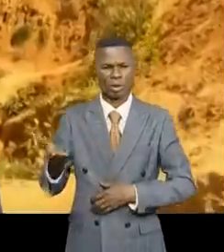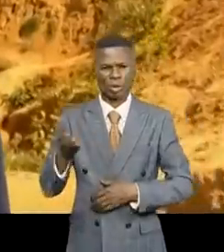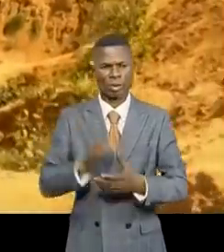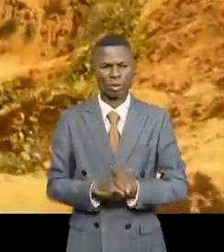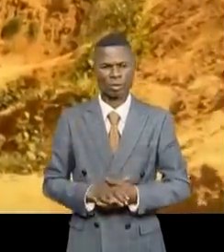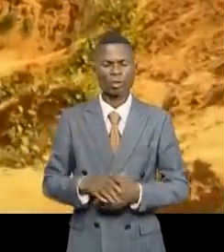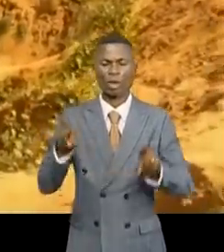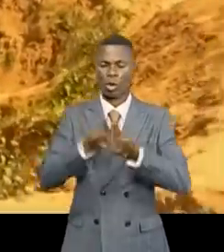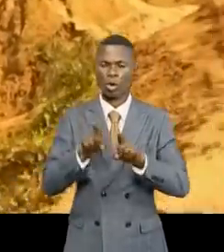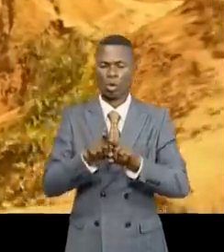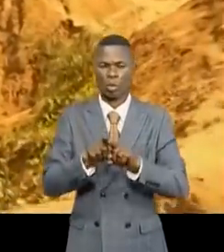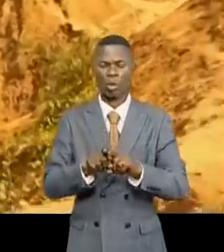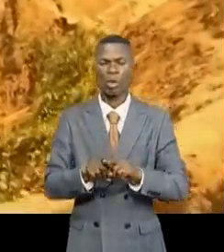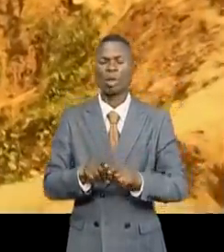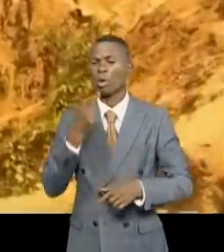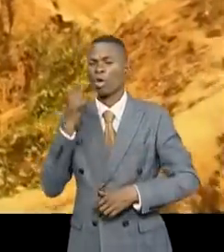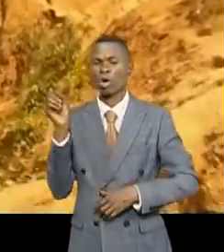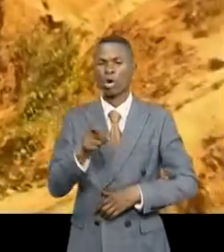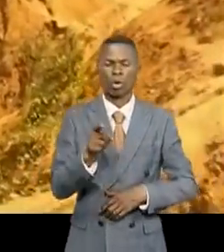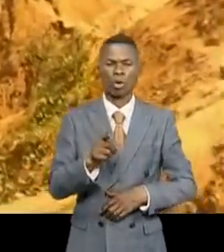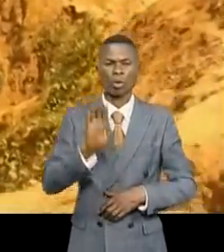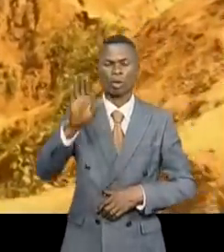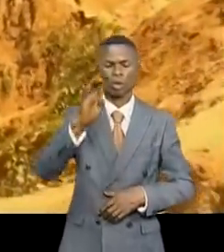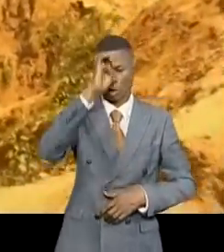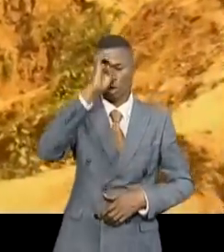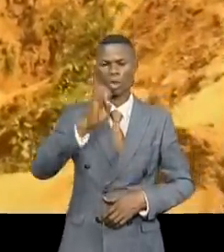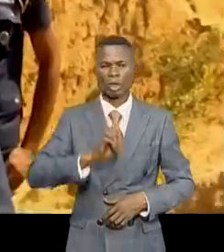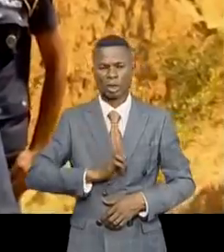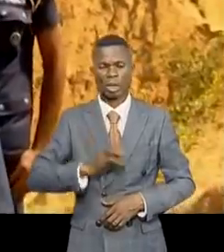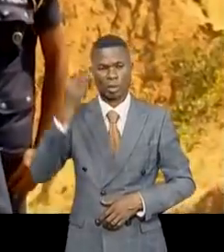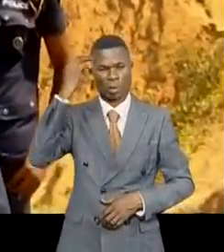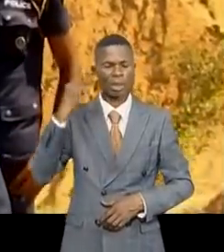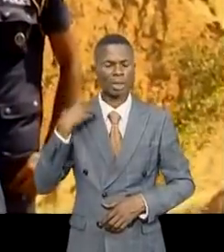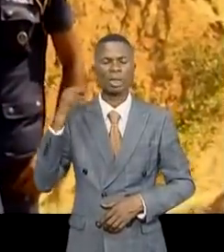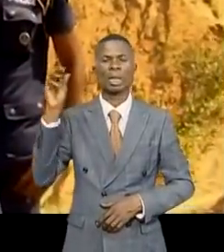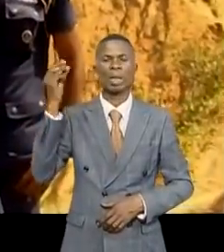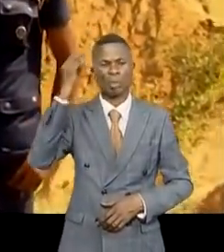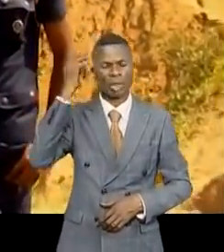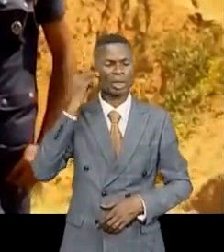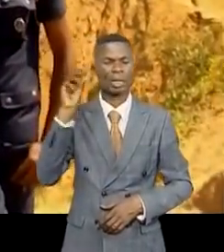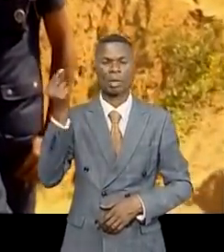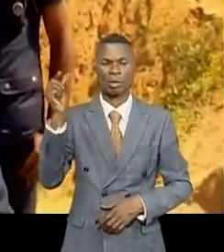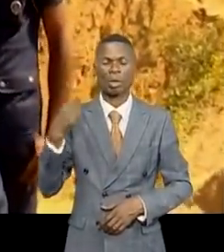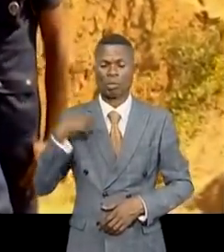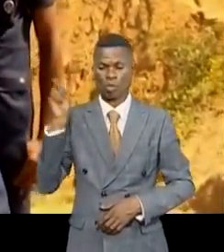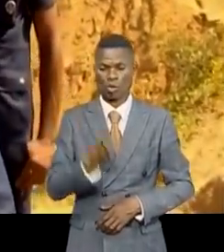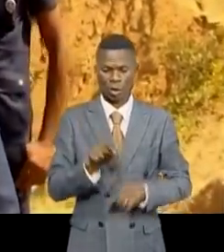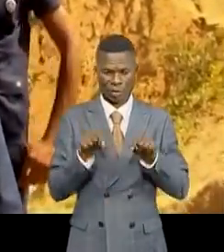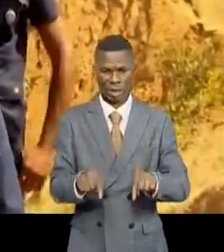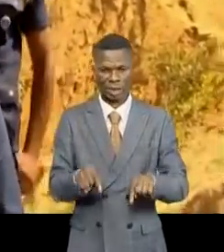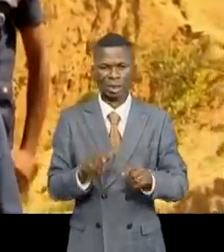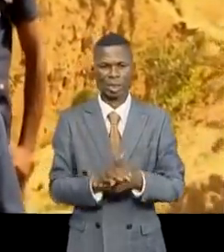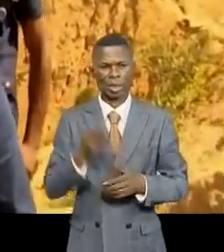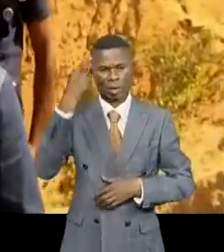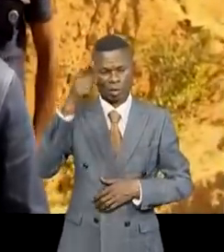Selon l'instruction de son Excellence, Madame la ministre des Mines, raison pour laquelle je suis descendu,